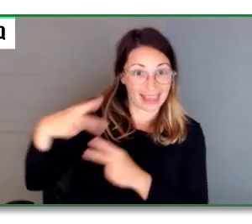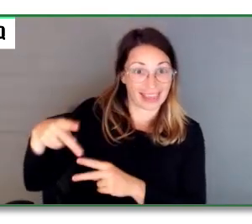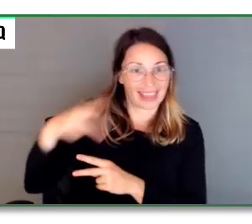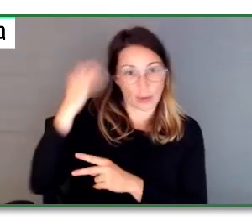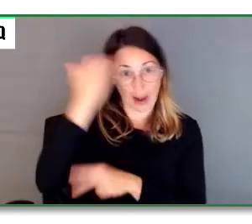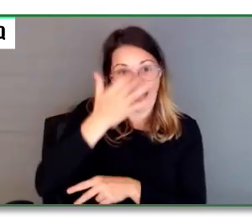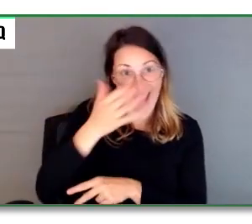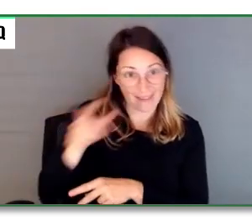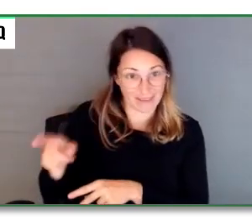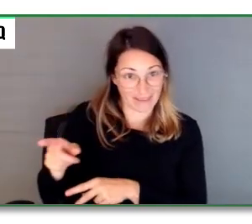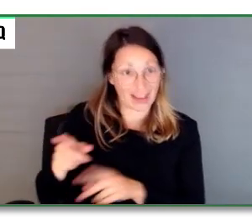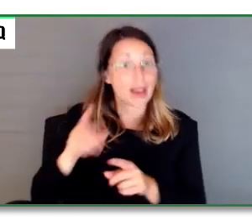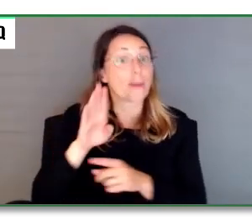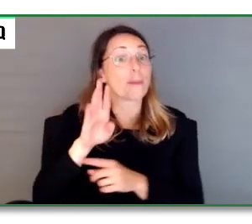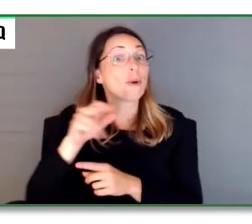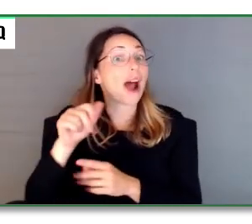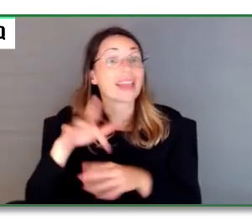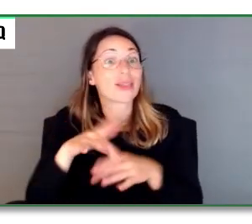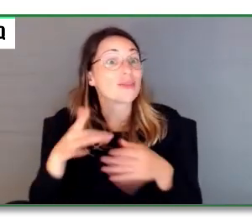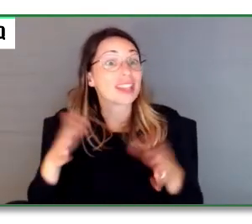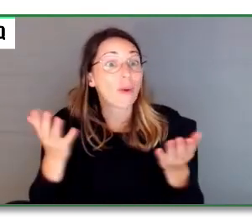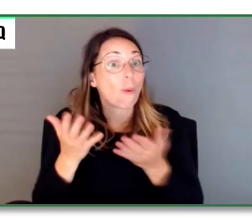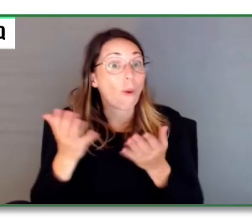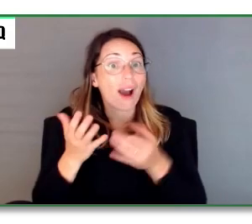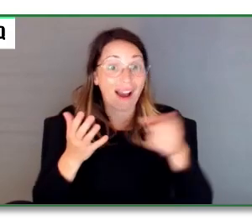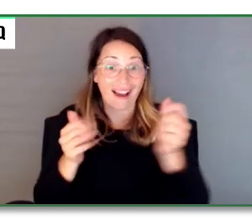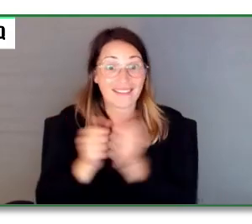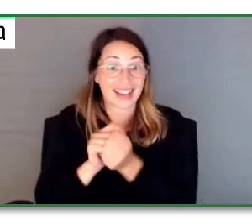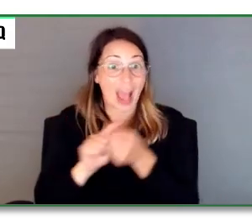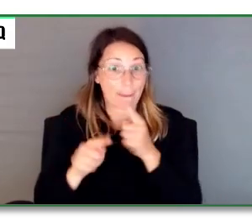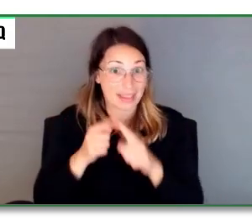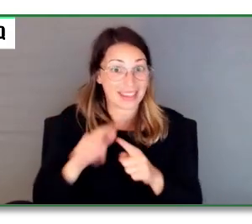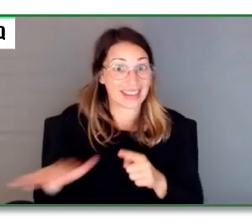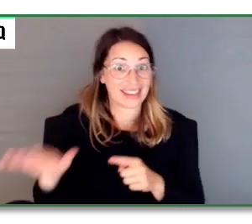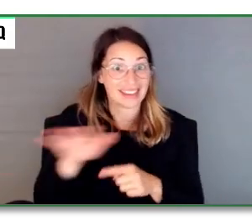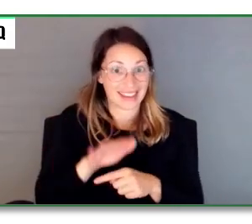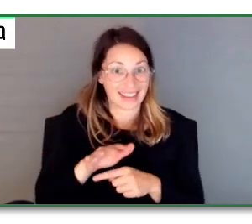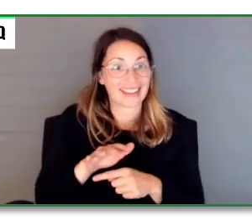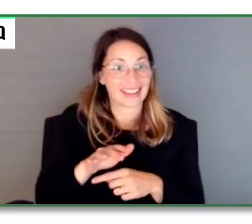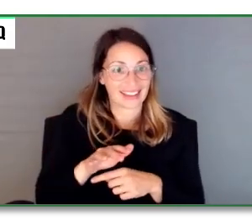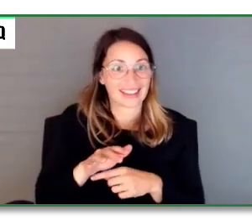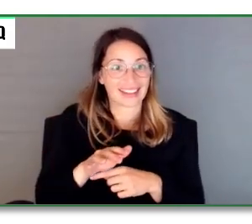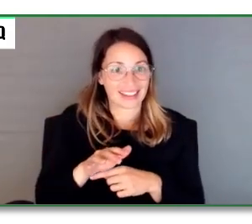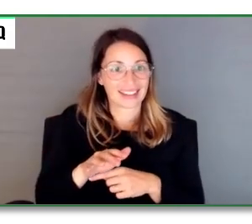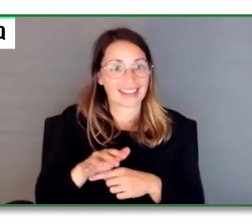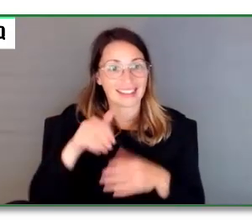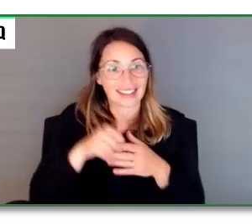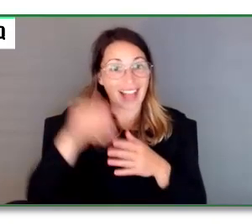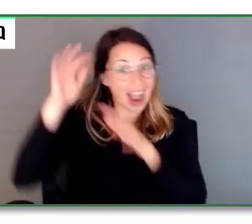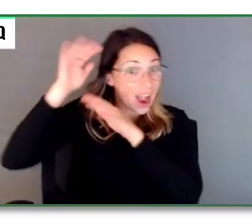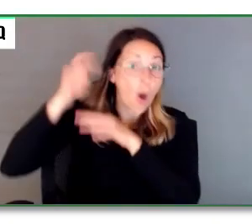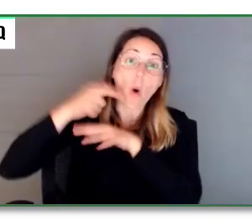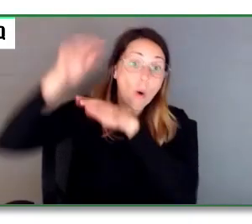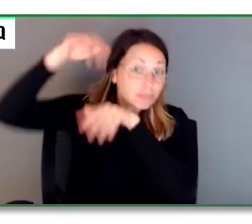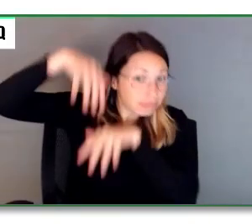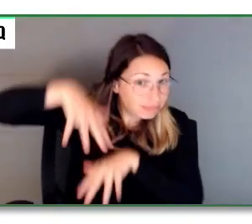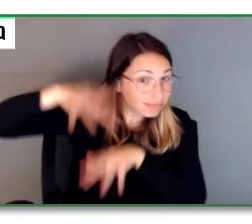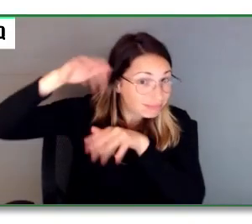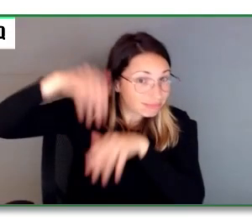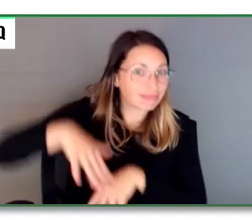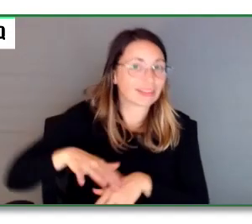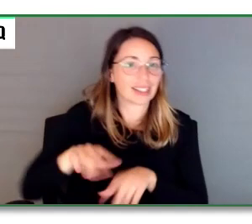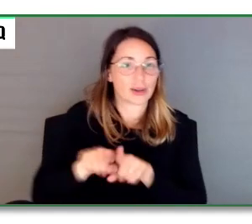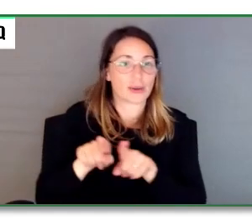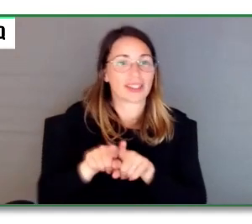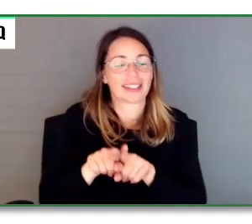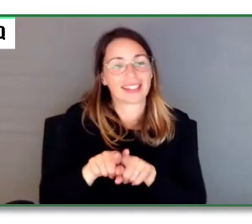pu vivre avec ses amis, donc dans une cascade, donc et avec